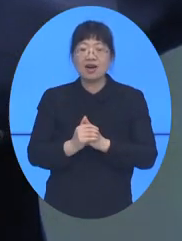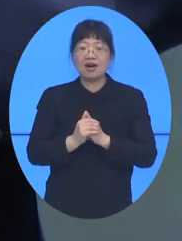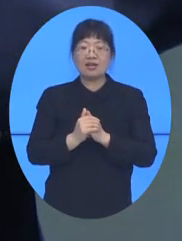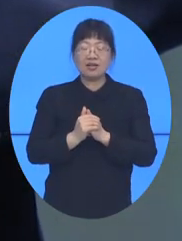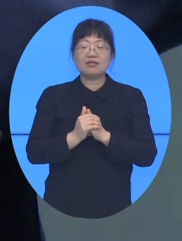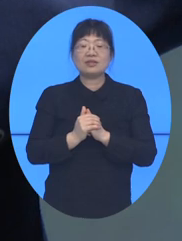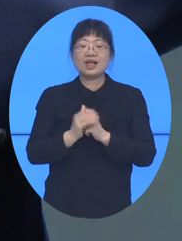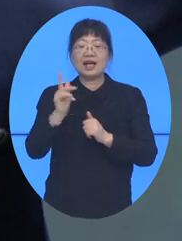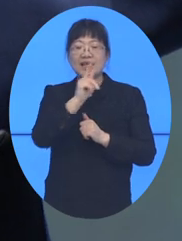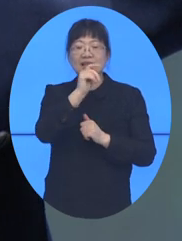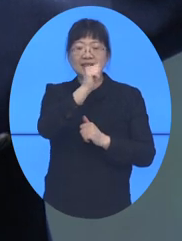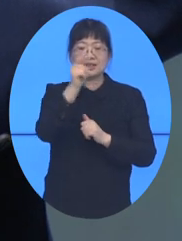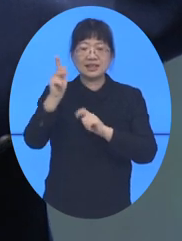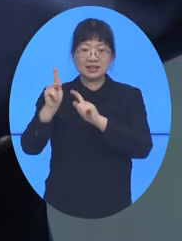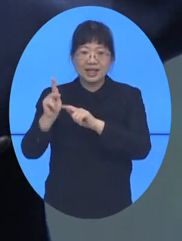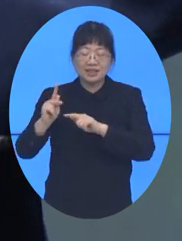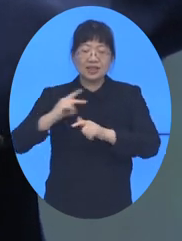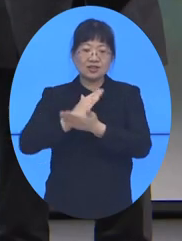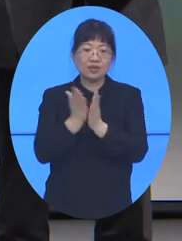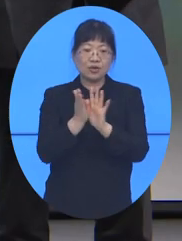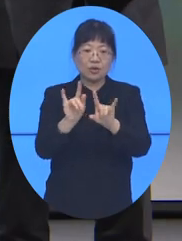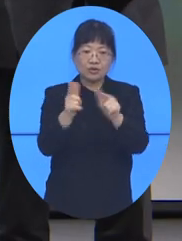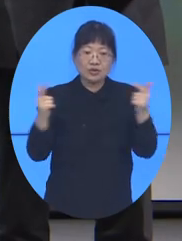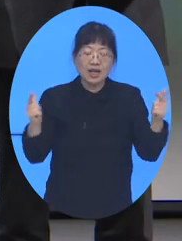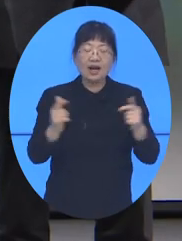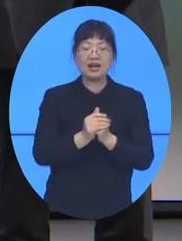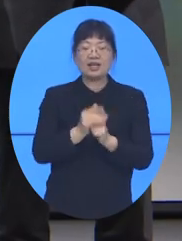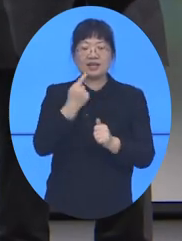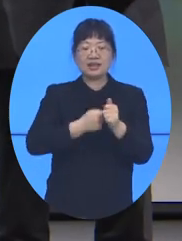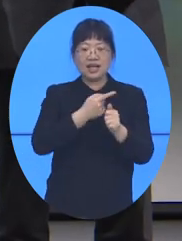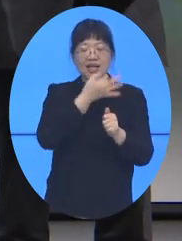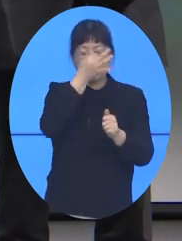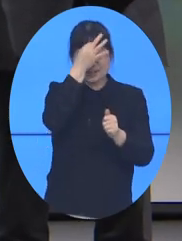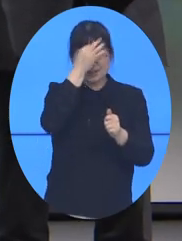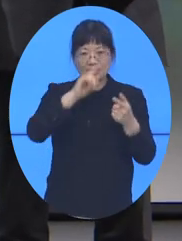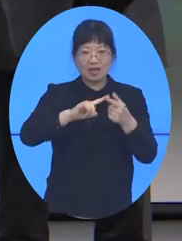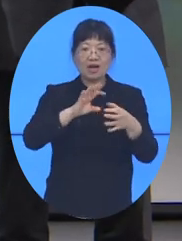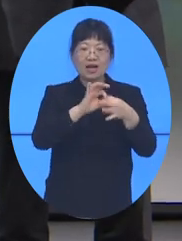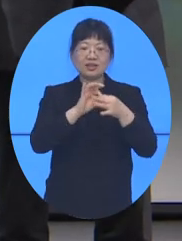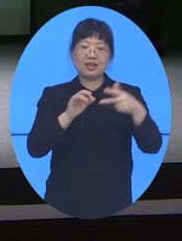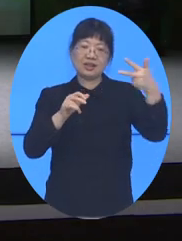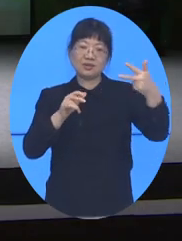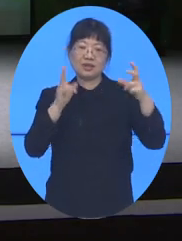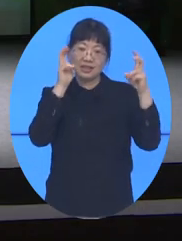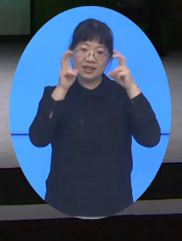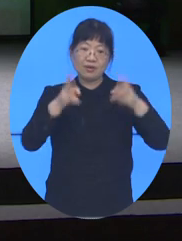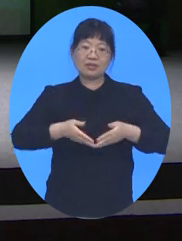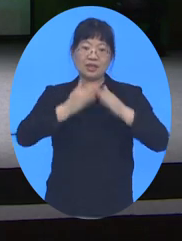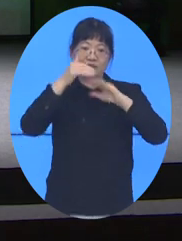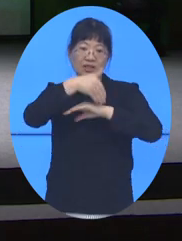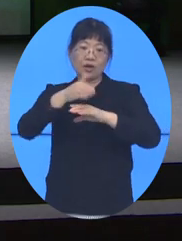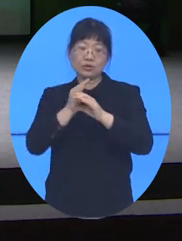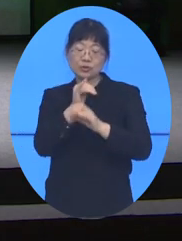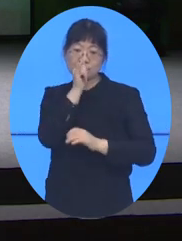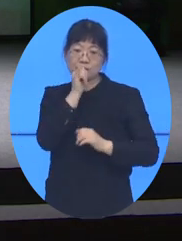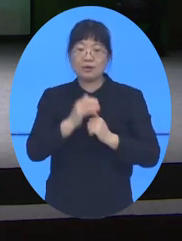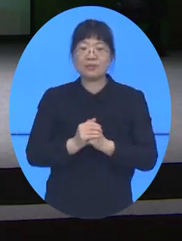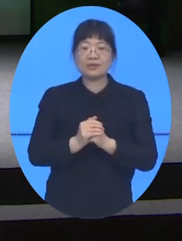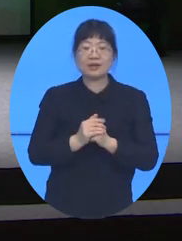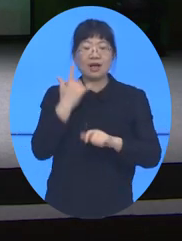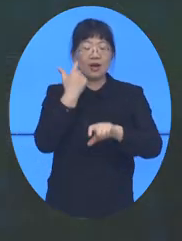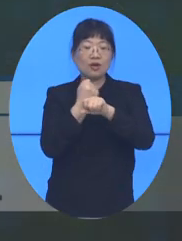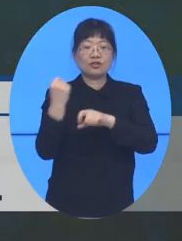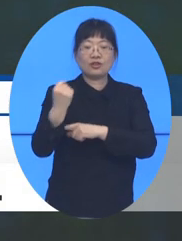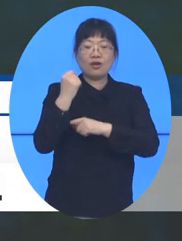SK 머티리얼즈, SK ENS 등 친환경 기술 개발 관련 7개 기업이 입주할 예정입니다. 그룹의 연구